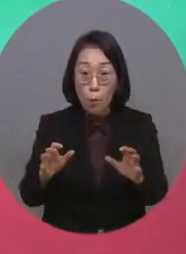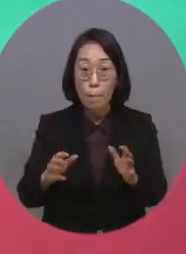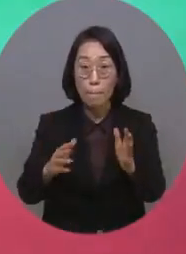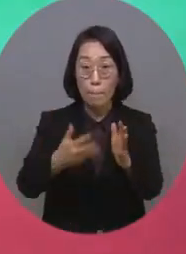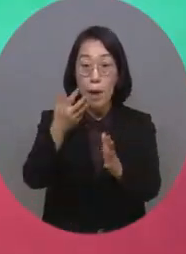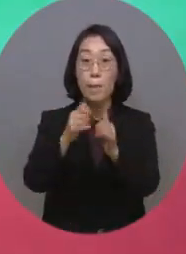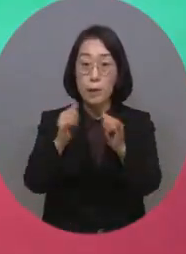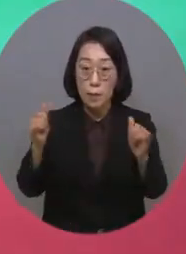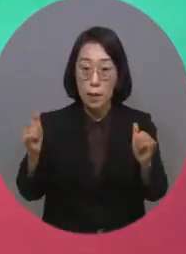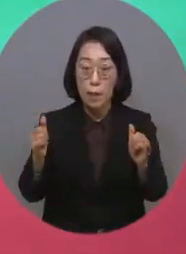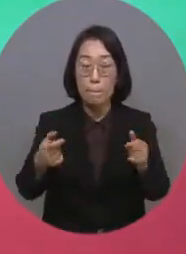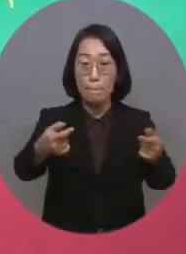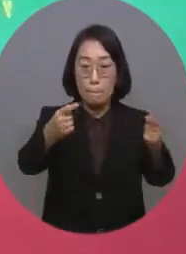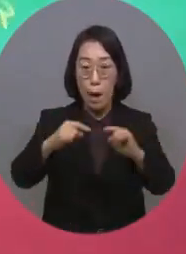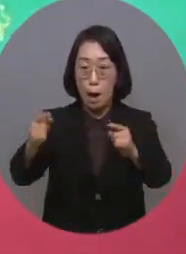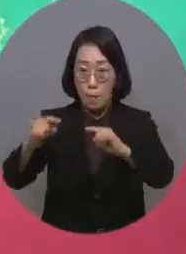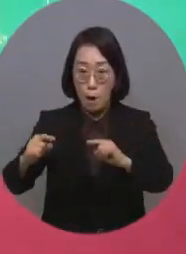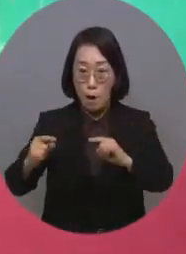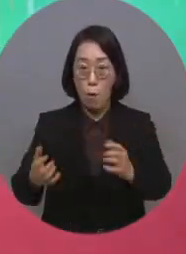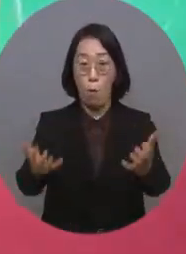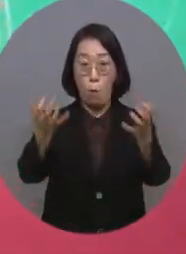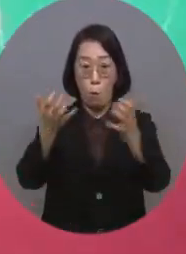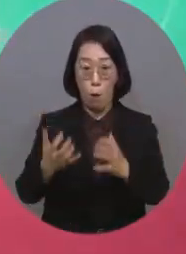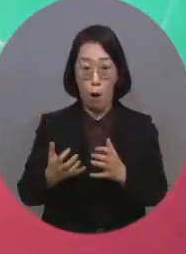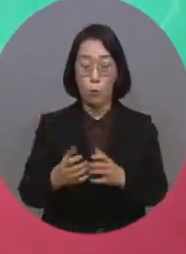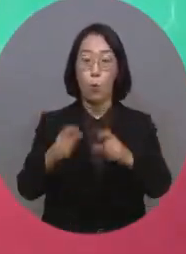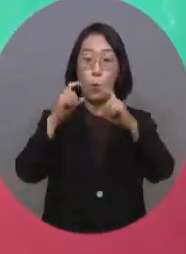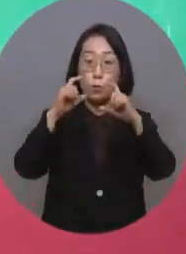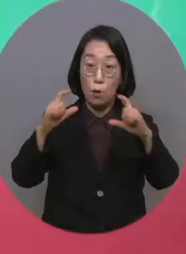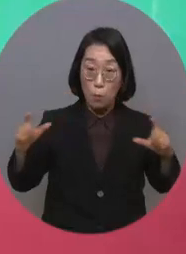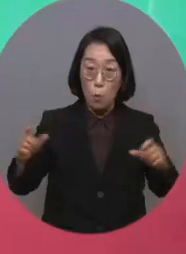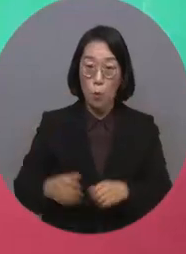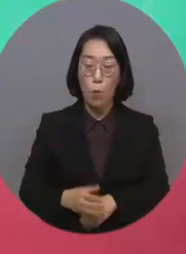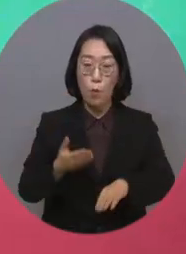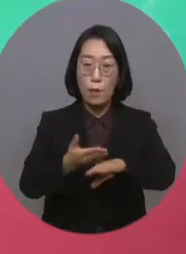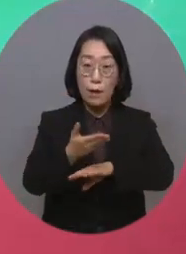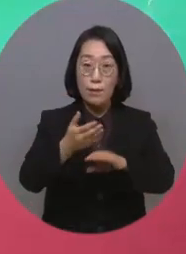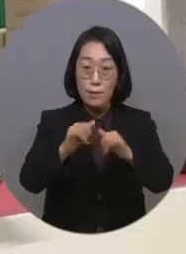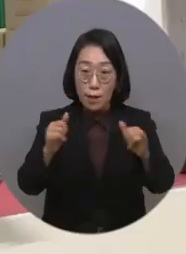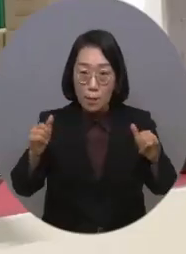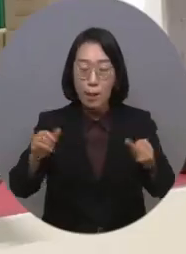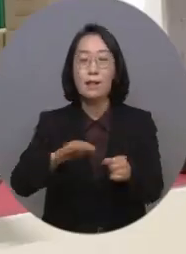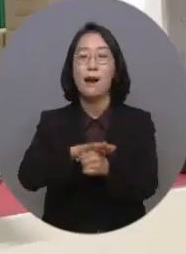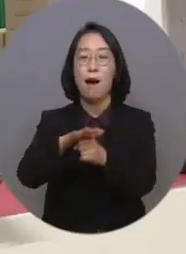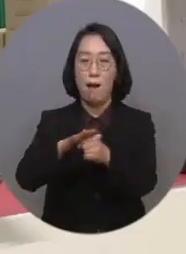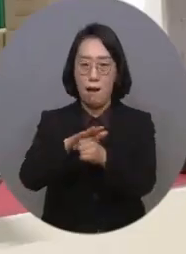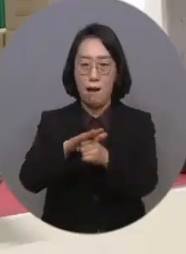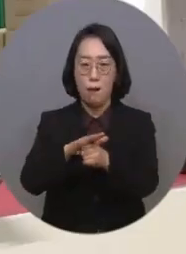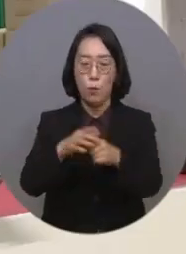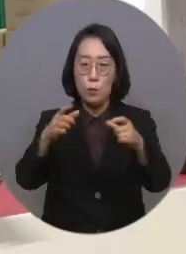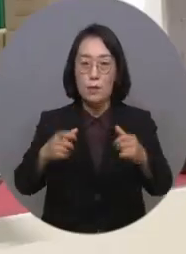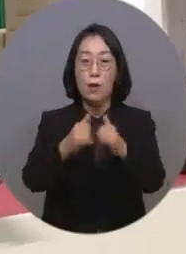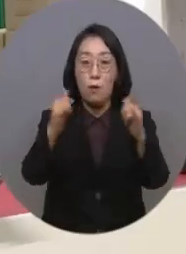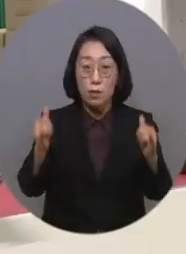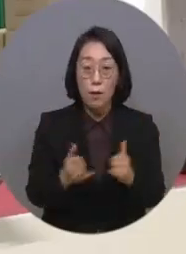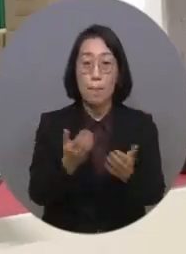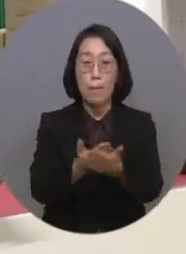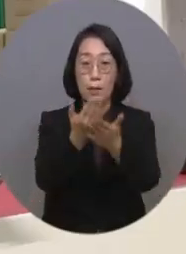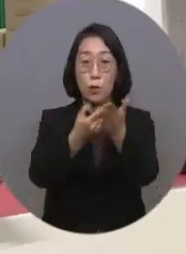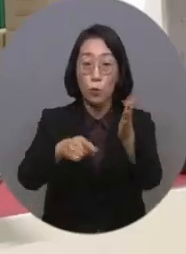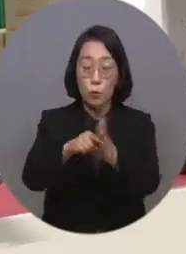800여 명이 참석한 가운데 자원봉사자 비전 선포식과 이웃에게 사랑을 전하고 지역사회 발전에 기여한